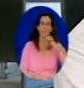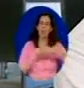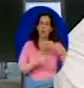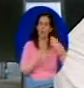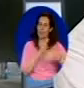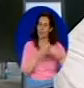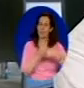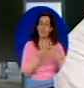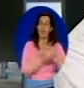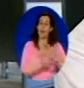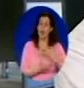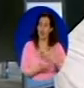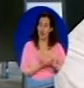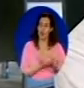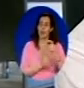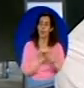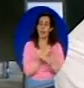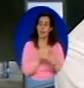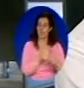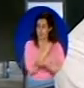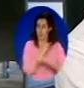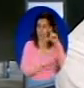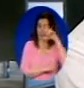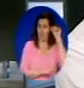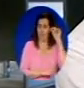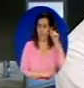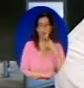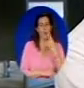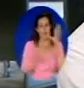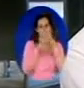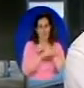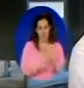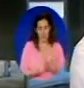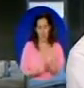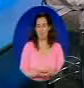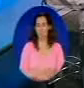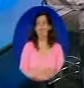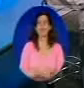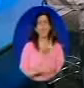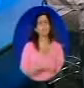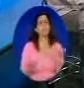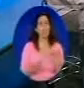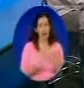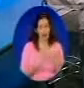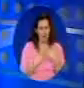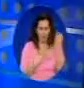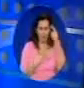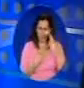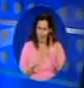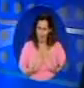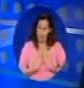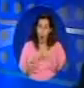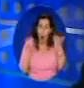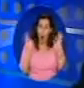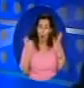הצרכנים וקבלת החלטות ברקנטי, הפקולטה לניהול באוניברסיטת תל אביב. אמרנו, ערב טוב. ערב מצוין, אידן. אז מה, אנחנו חושבים על עצמנו,